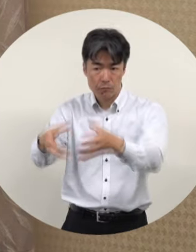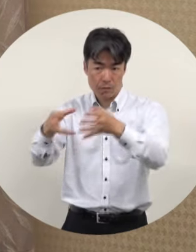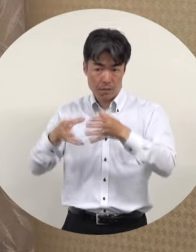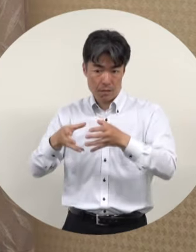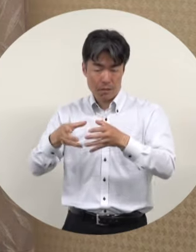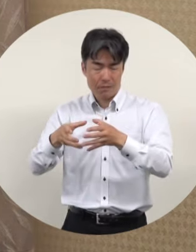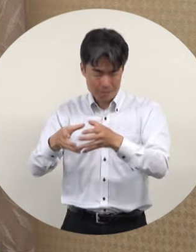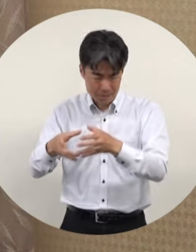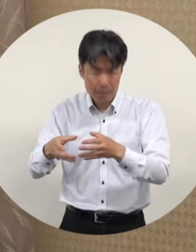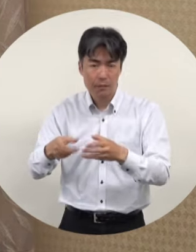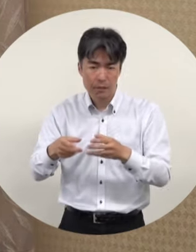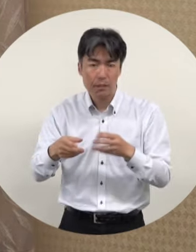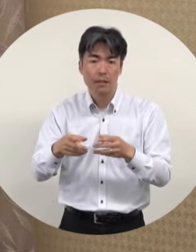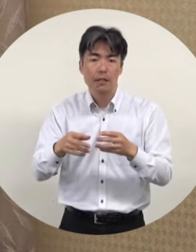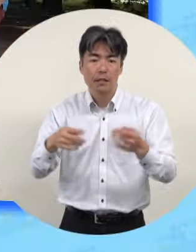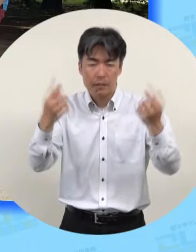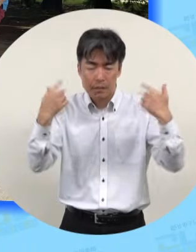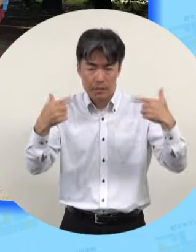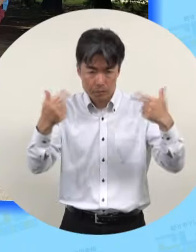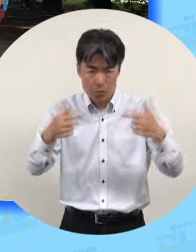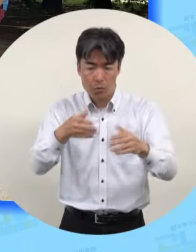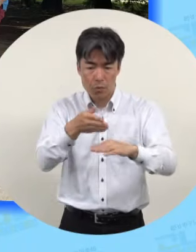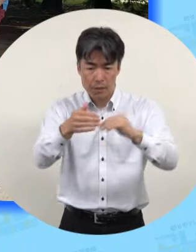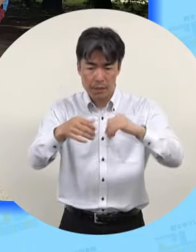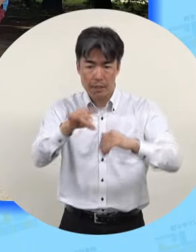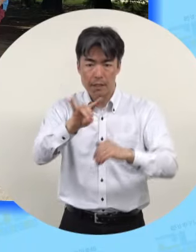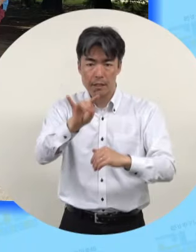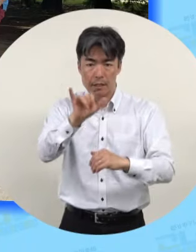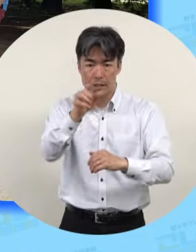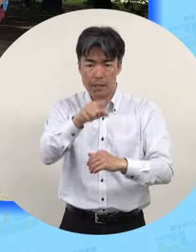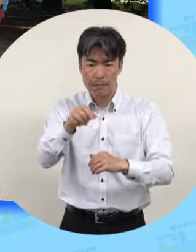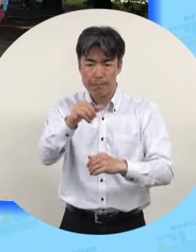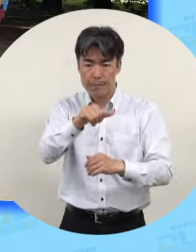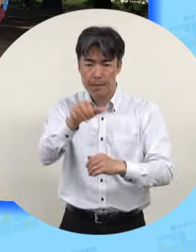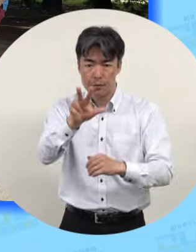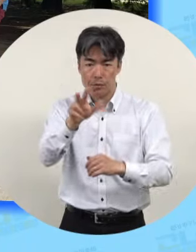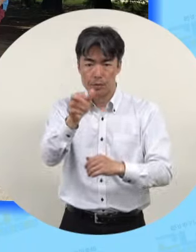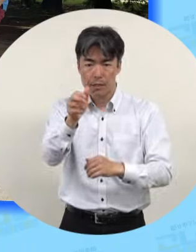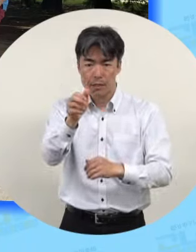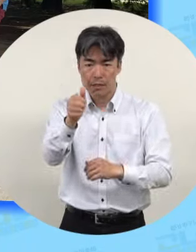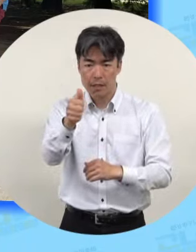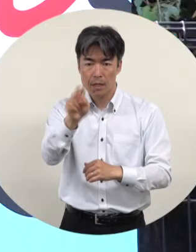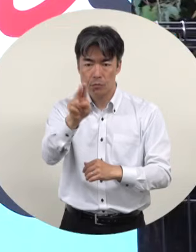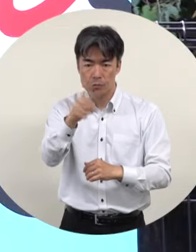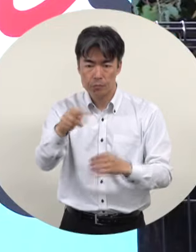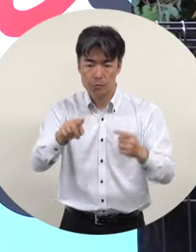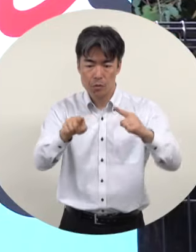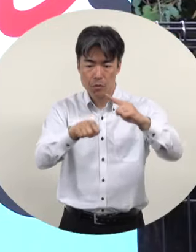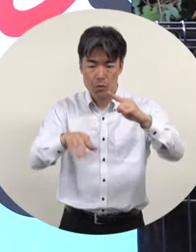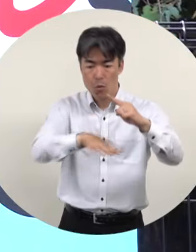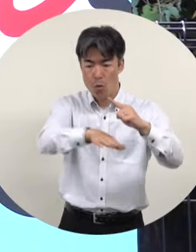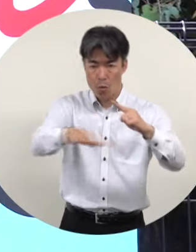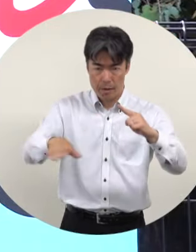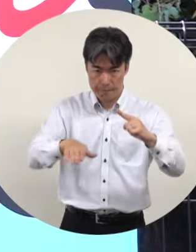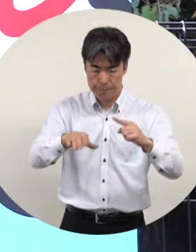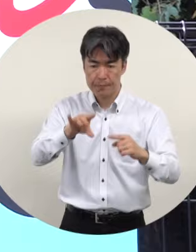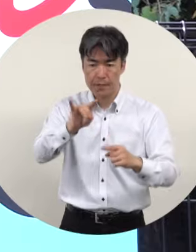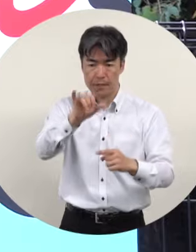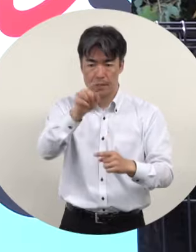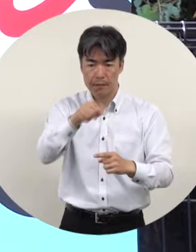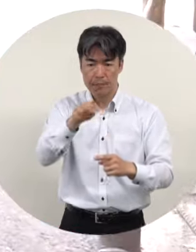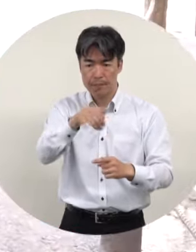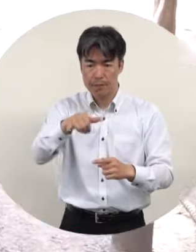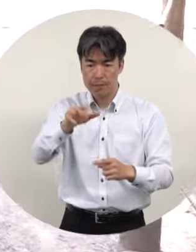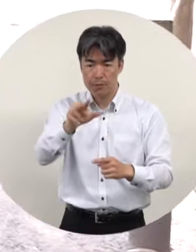に、まあ、いつもですが、越谷のキャンベルタウン公園、キャンベルタウン野鳥の森公